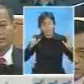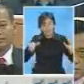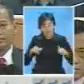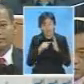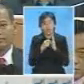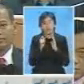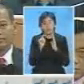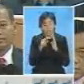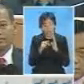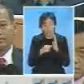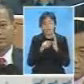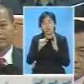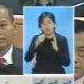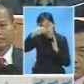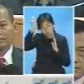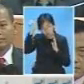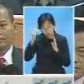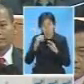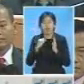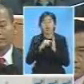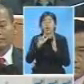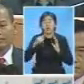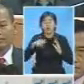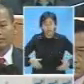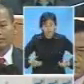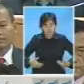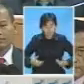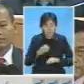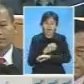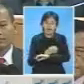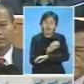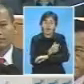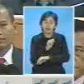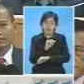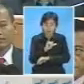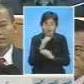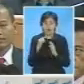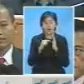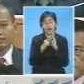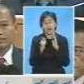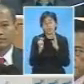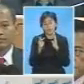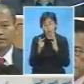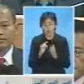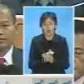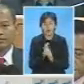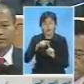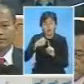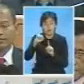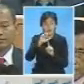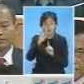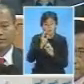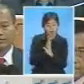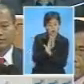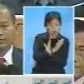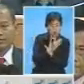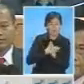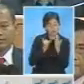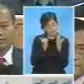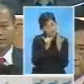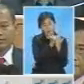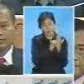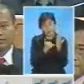านีสิงห์บุรีลพบุรีอยุธยาอ่างทองผมไปมาทุกจังหวัดครับก่อนวันที่8และก่อนหน้านั้นอีกครับ